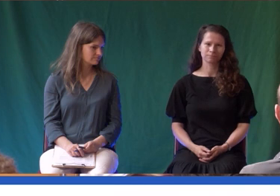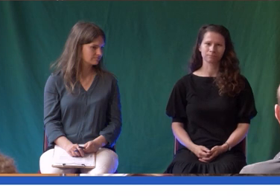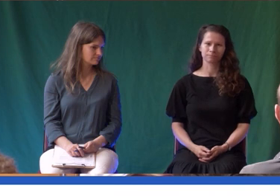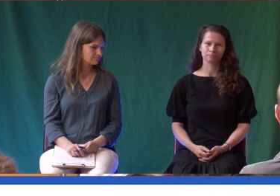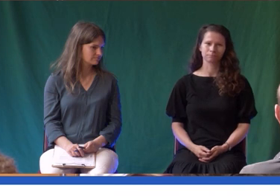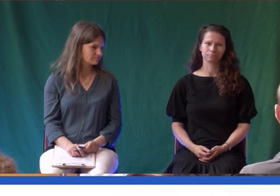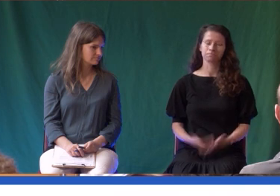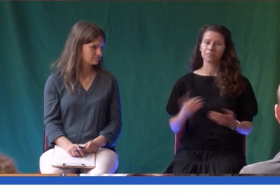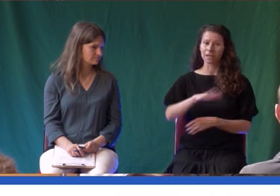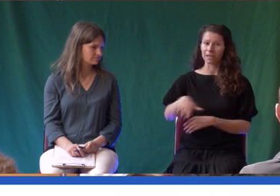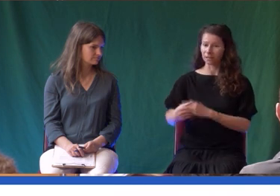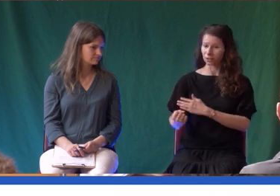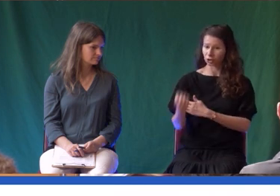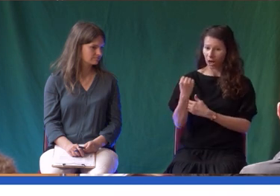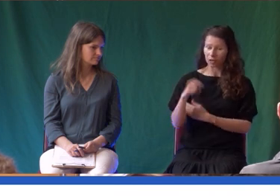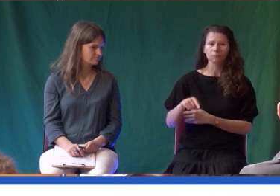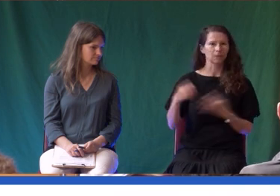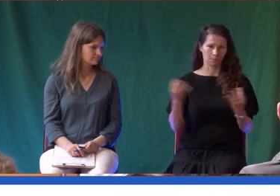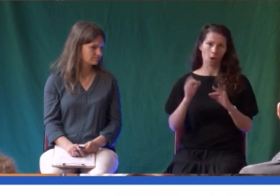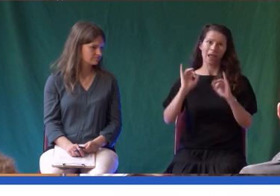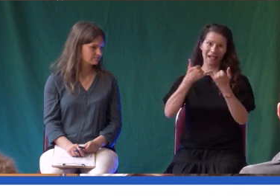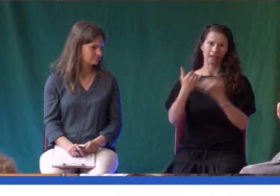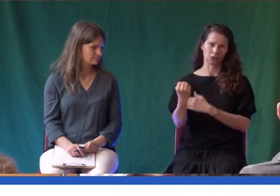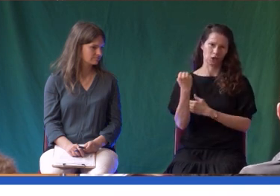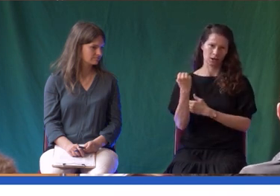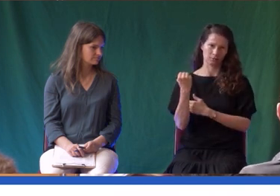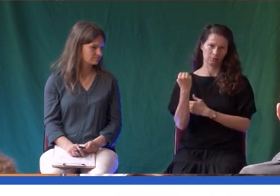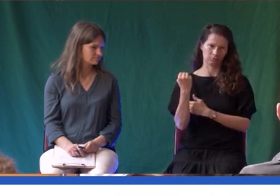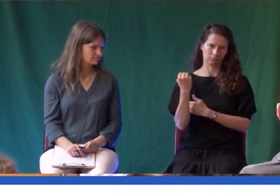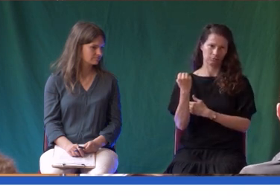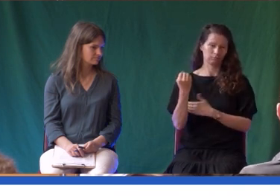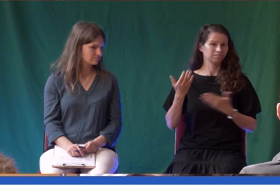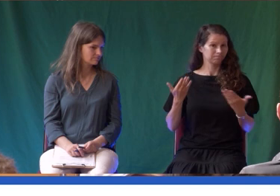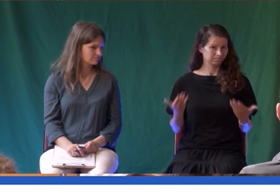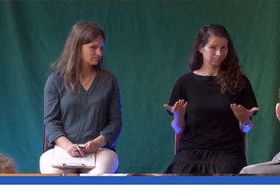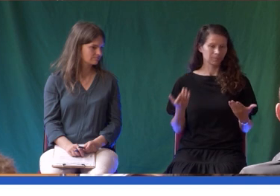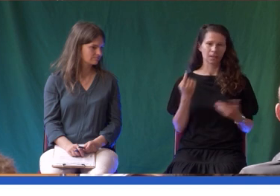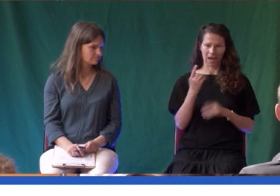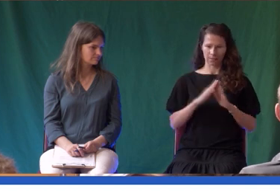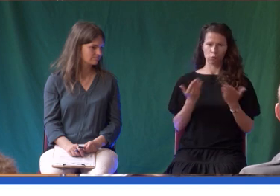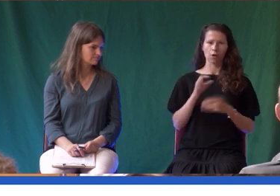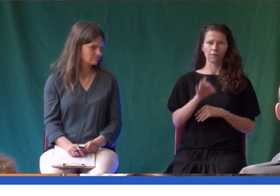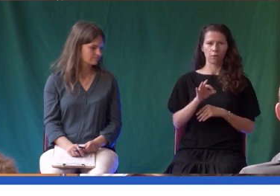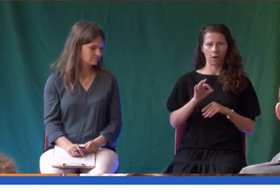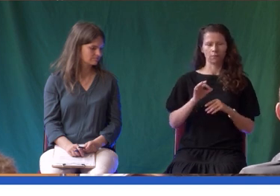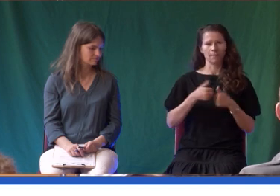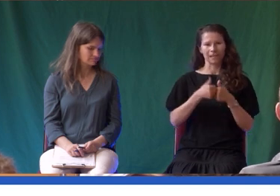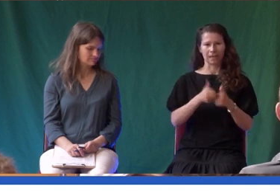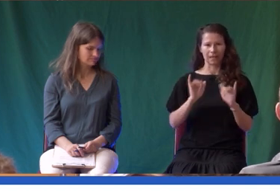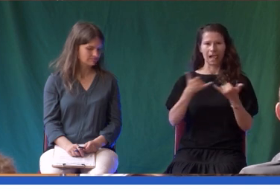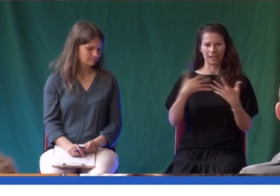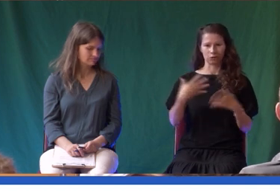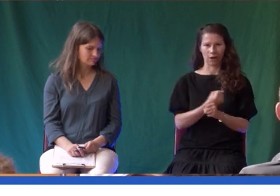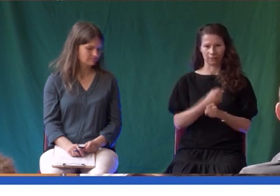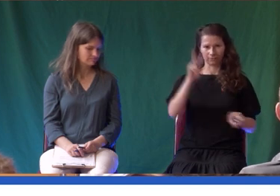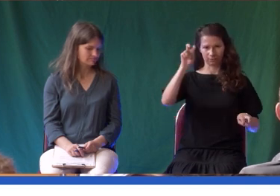starke Kinder brauchen starke Eltern so steht es in diesem einen sehr wertvollen Buch zur begleiteten Elternschaft geschrieben